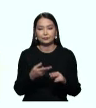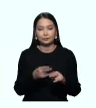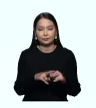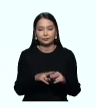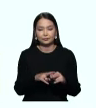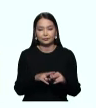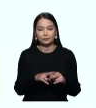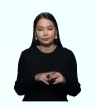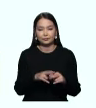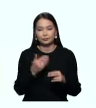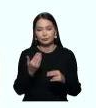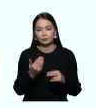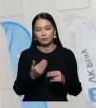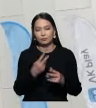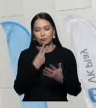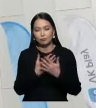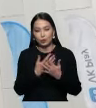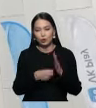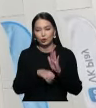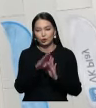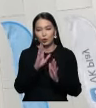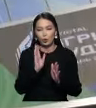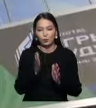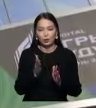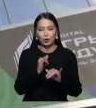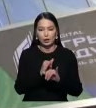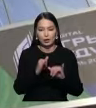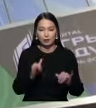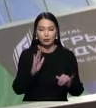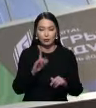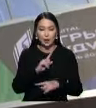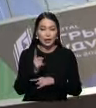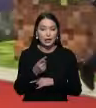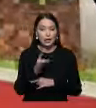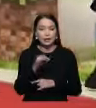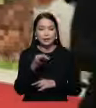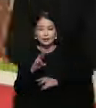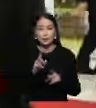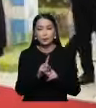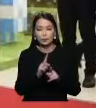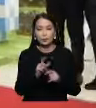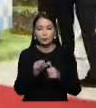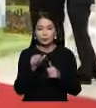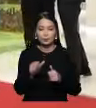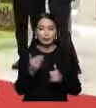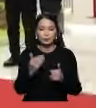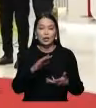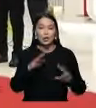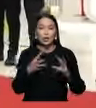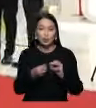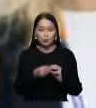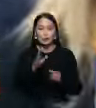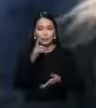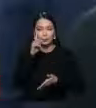дисциплины покажут, где мы покажем себя лидерами. К слову о Доте. По ней президентам понадобилась отдельная пояснительная презентация.